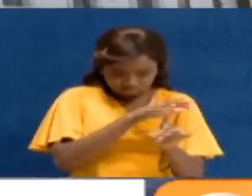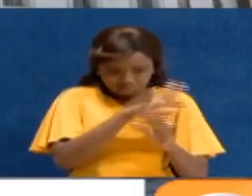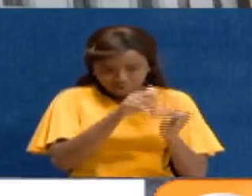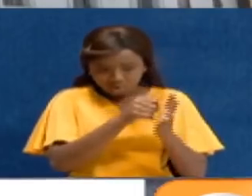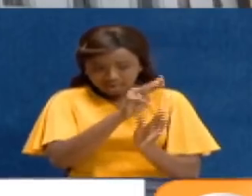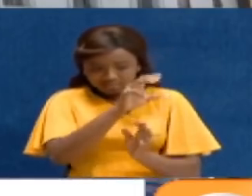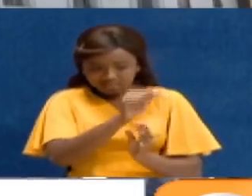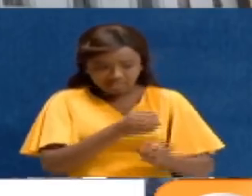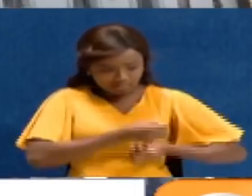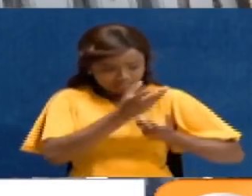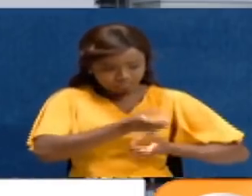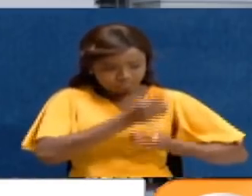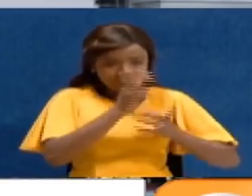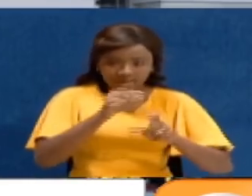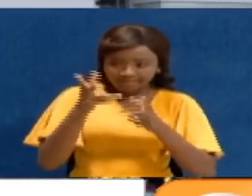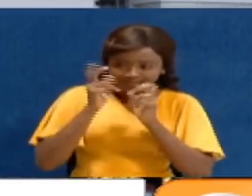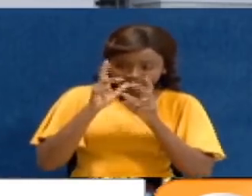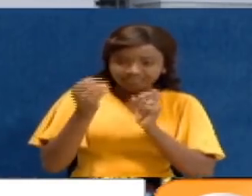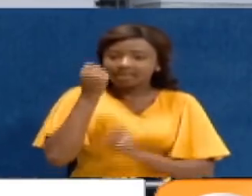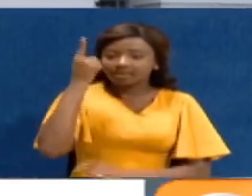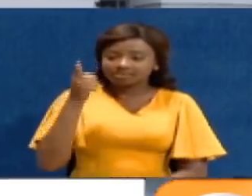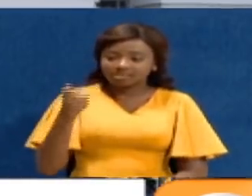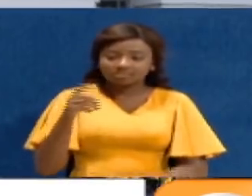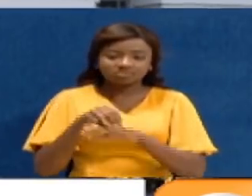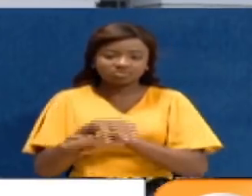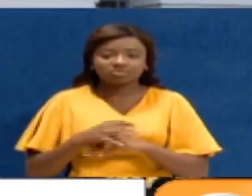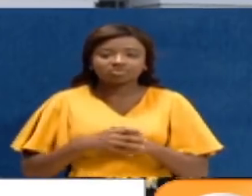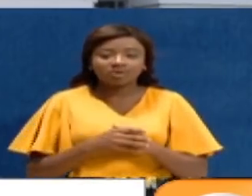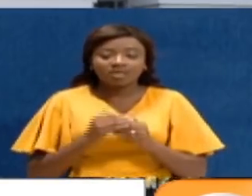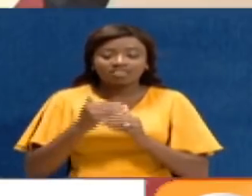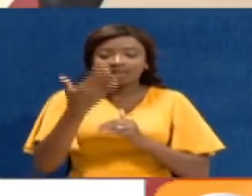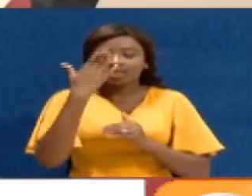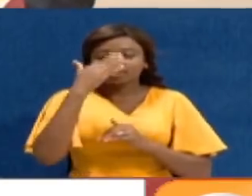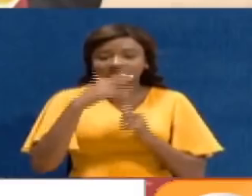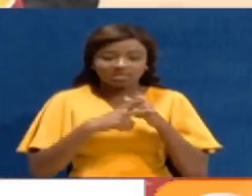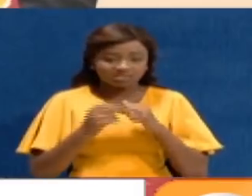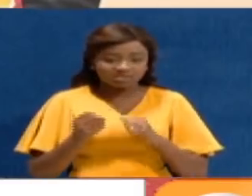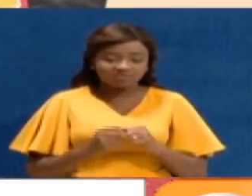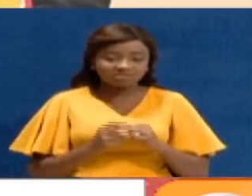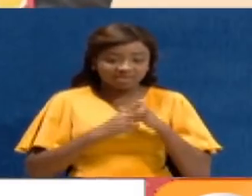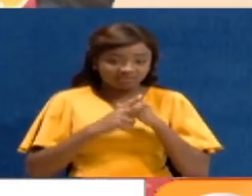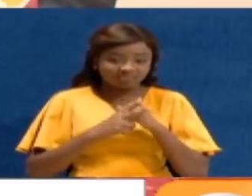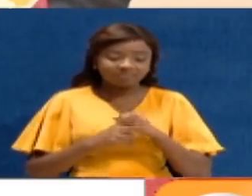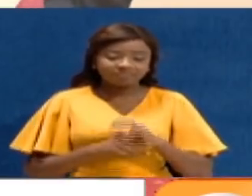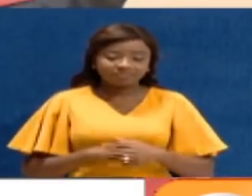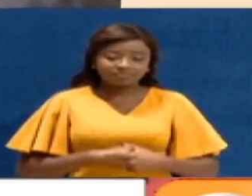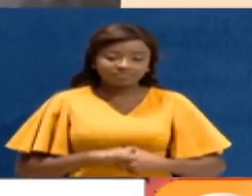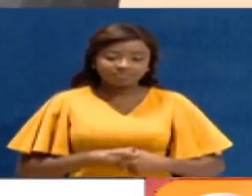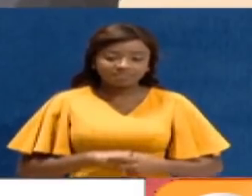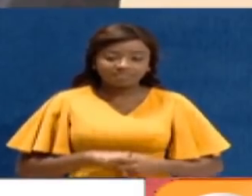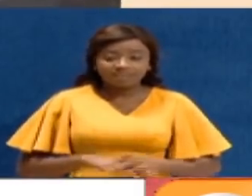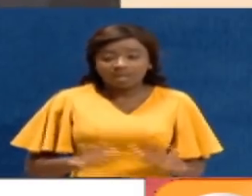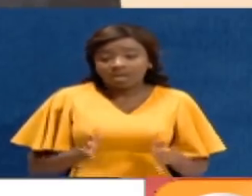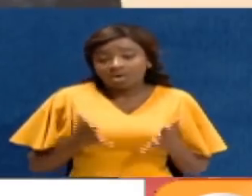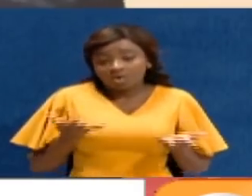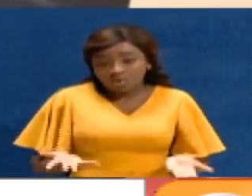wodi katika kikao kitakachofanikishwa na spika katika kipindi cha siku saba zijazo kupiga kura upande wake,